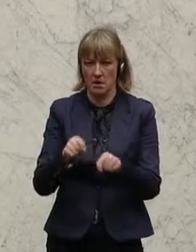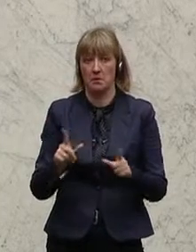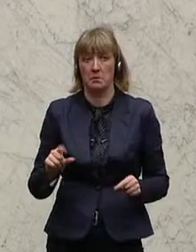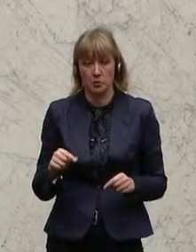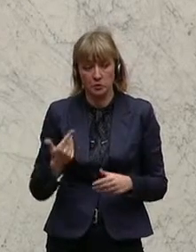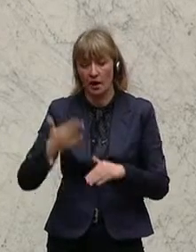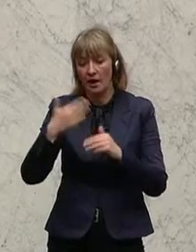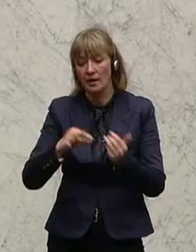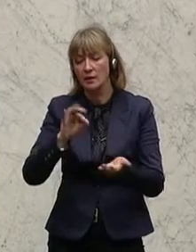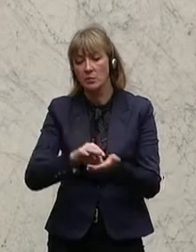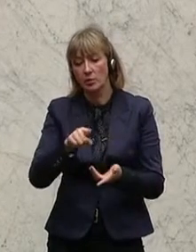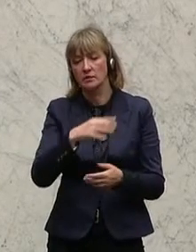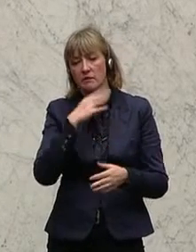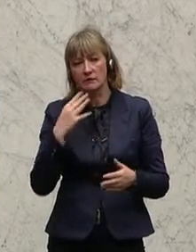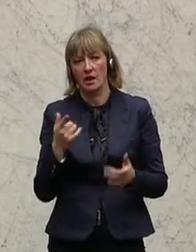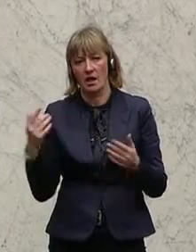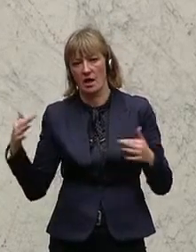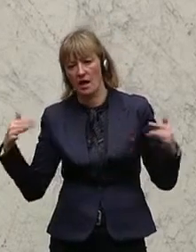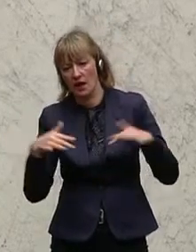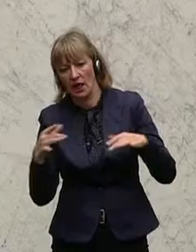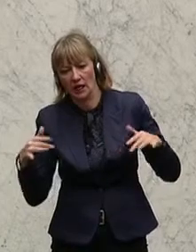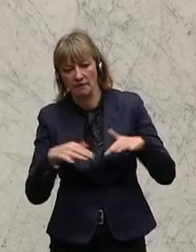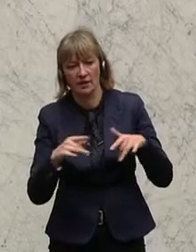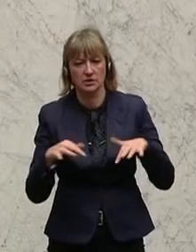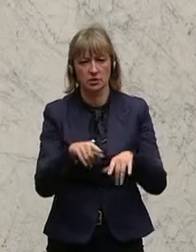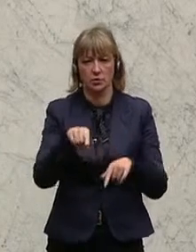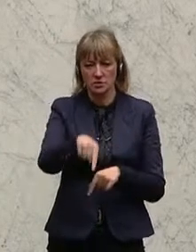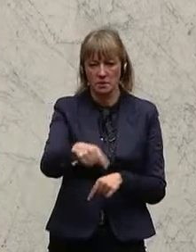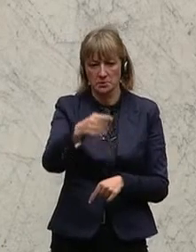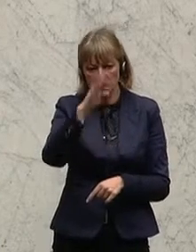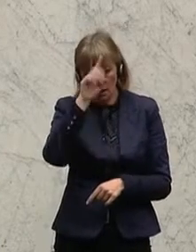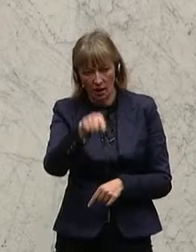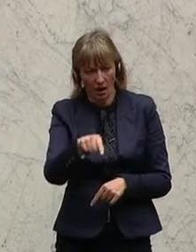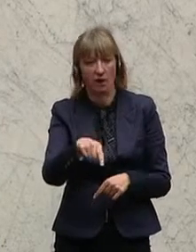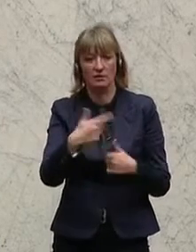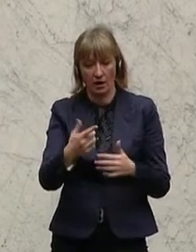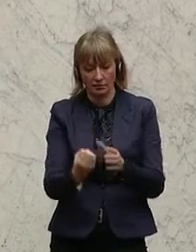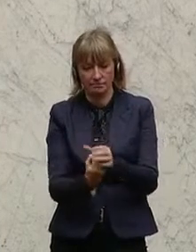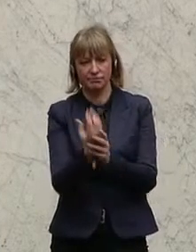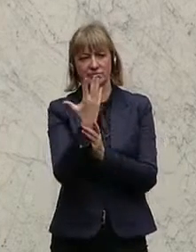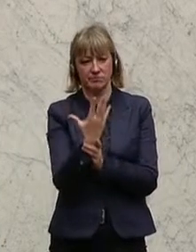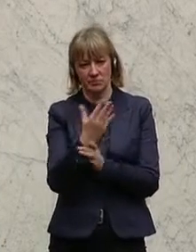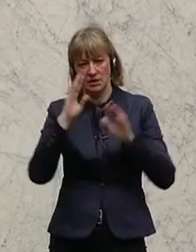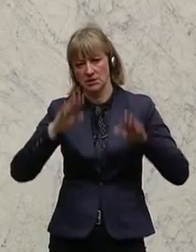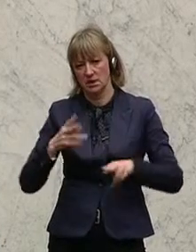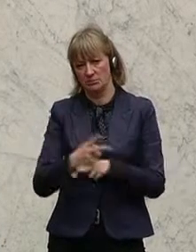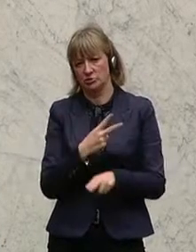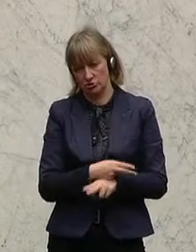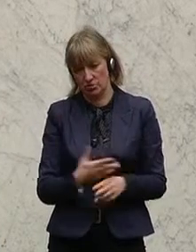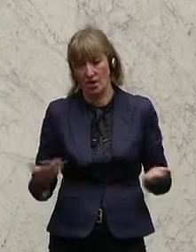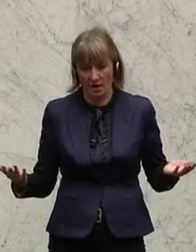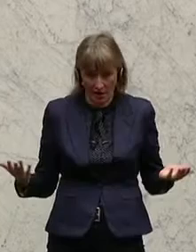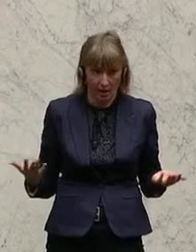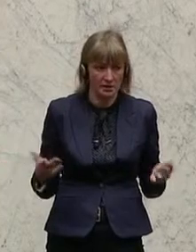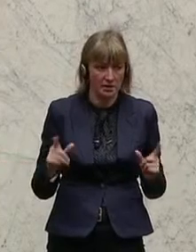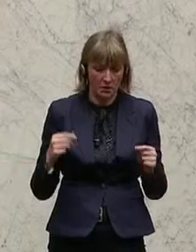am Endpunkt mit den vielen Interventionen im Irak selbst zur Herausbildung des Islamischen Staates geführt hat,